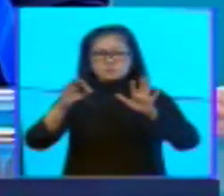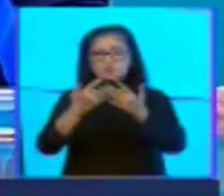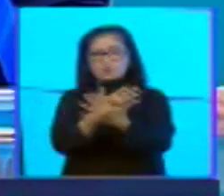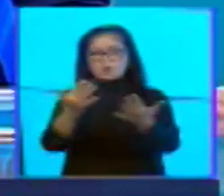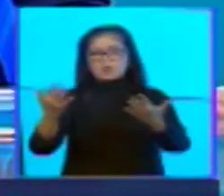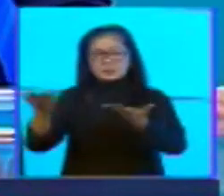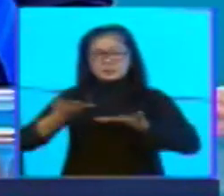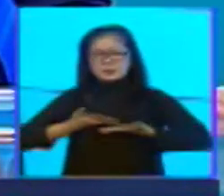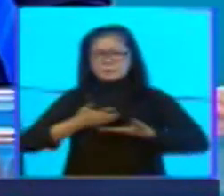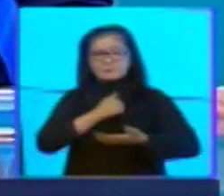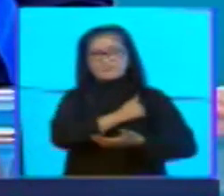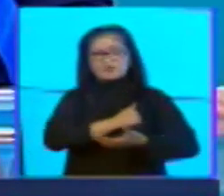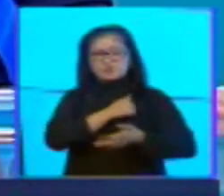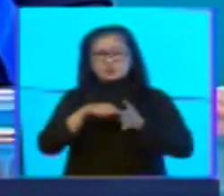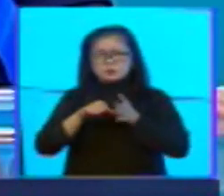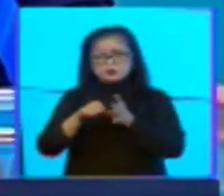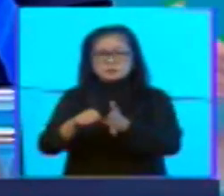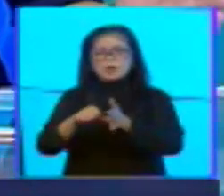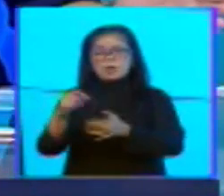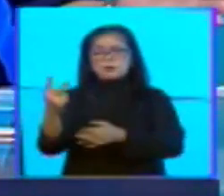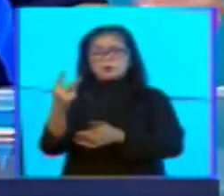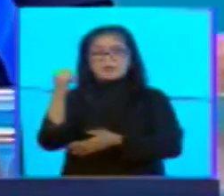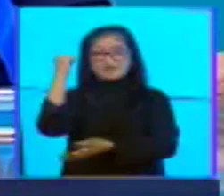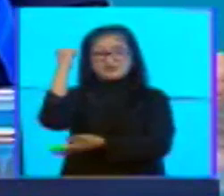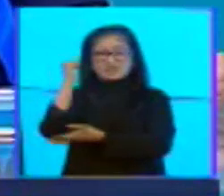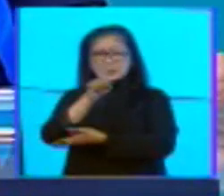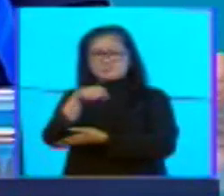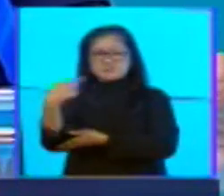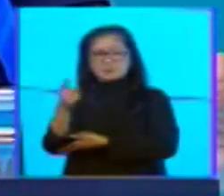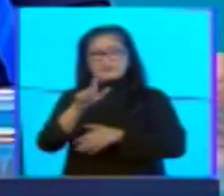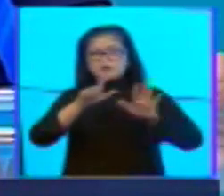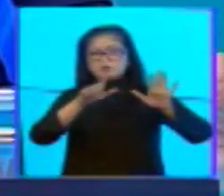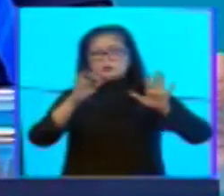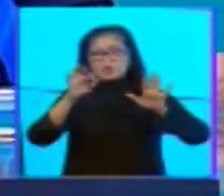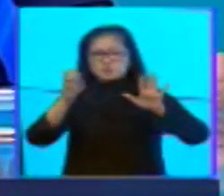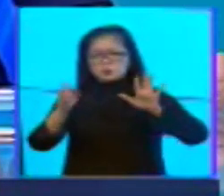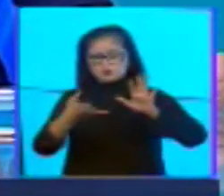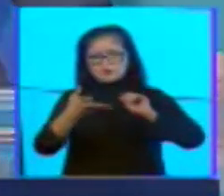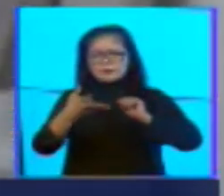dilakukan kedua tersangka jumlahnya mencapai total 700 juta rupiah.